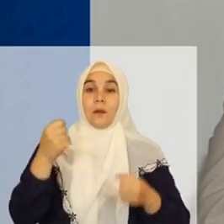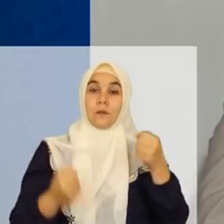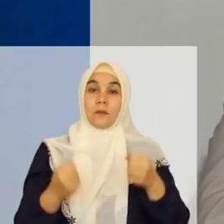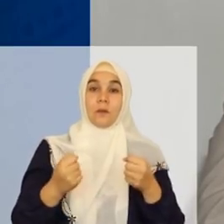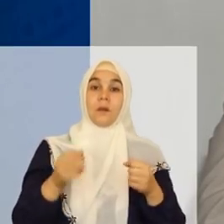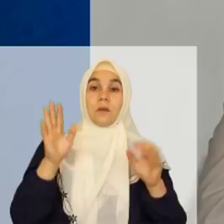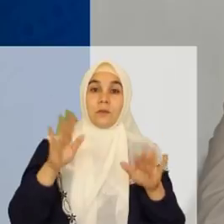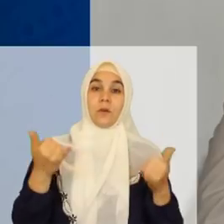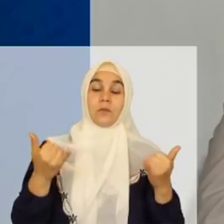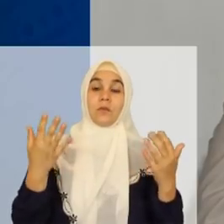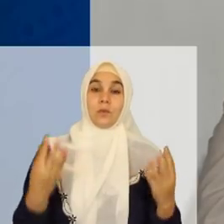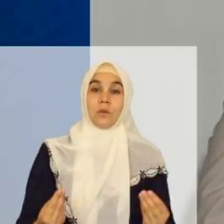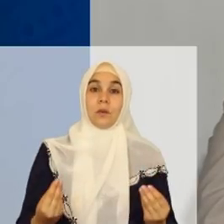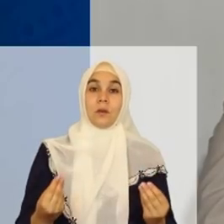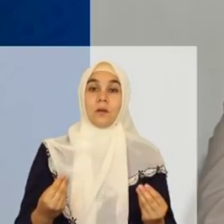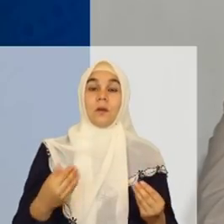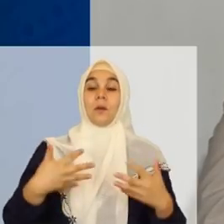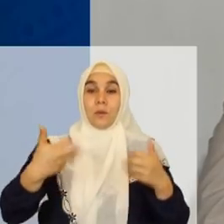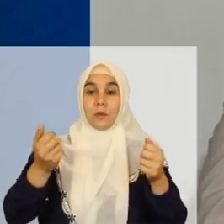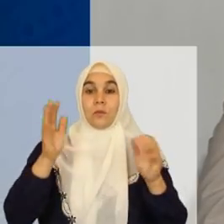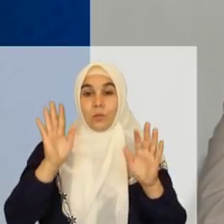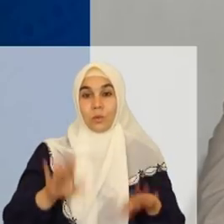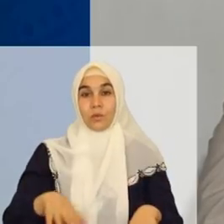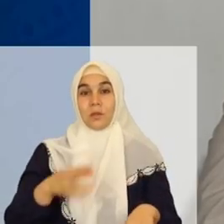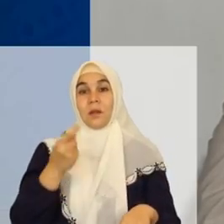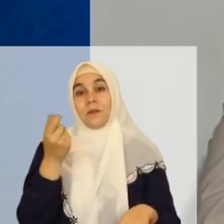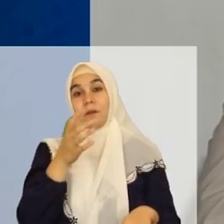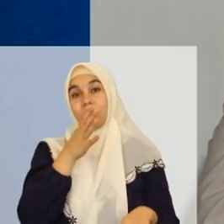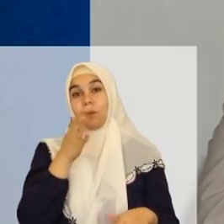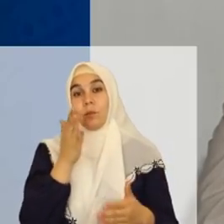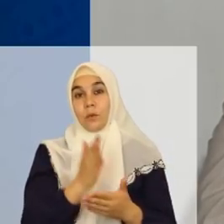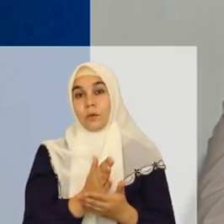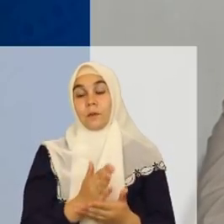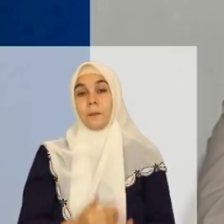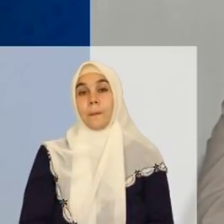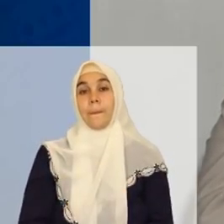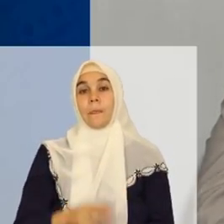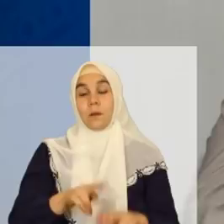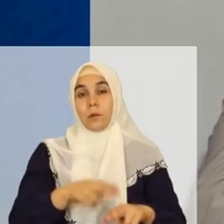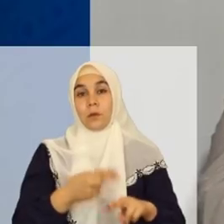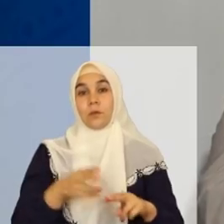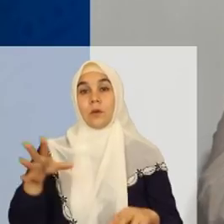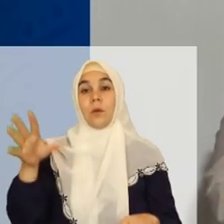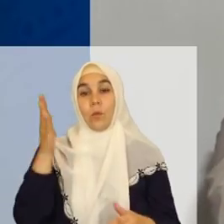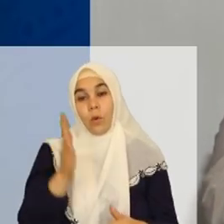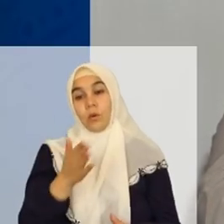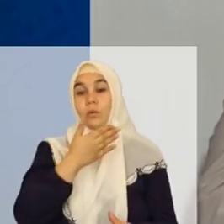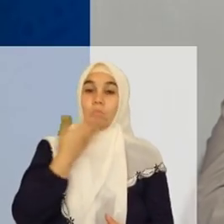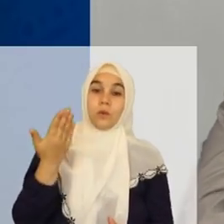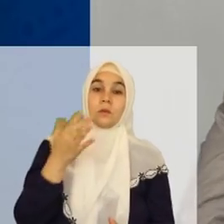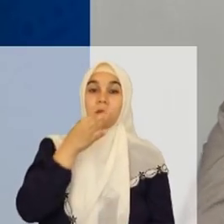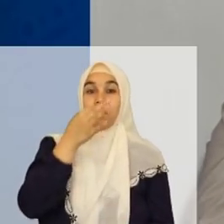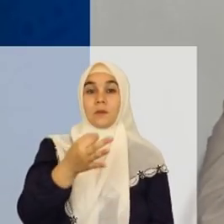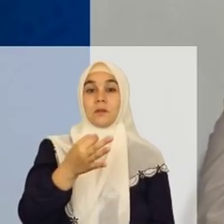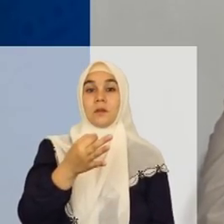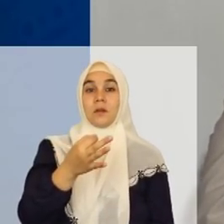avtomobil minishi hozirgi kunda qabul qilingan, oz bo'lsa ham bor bu narsa. Shuning uchun buni bir yo'li bor yoki yo'q deb